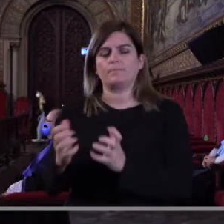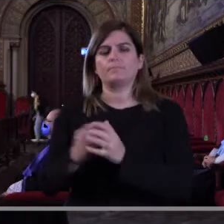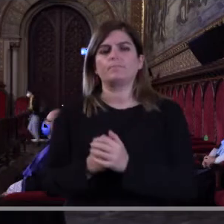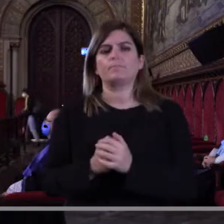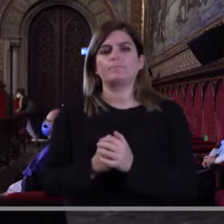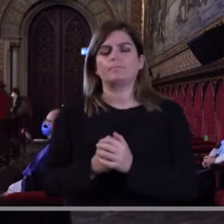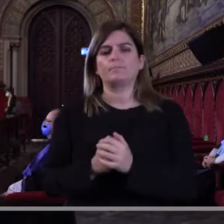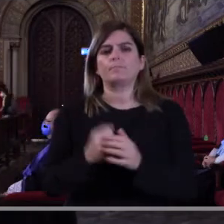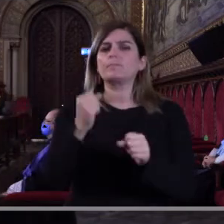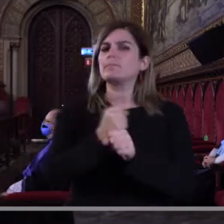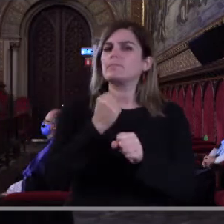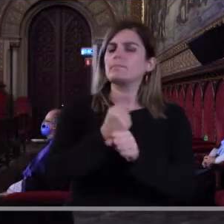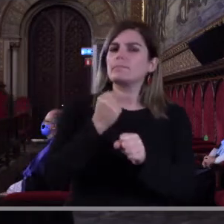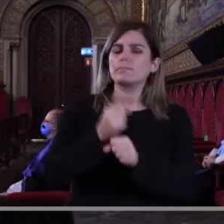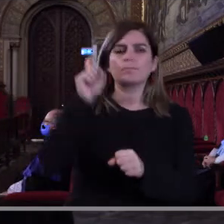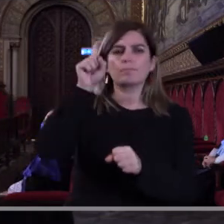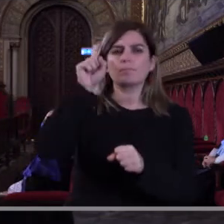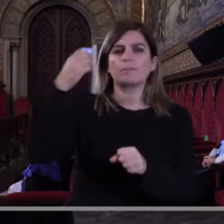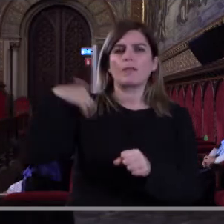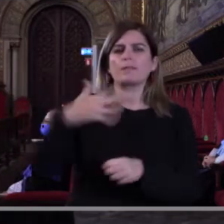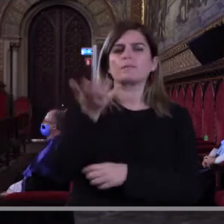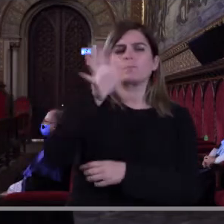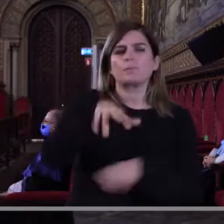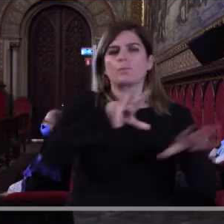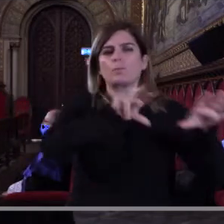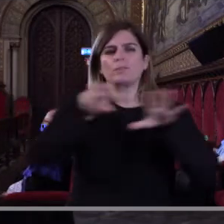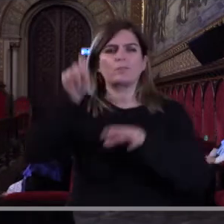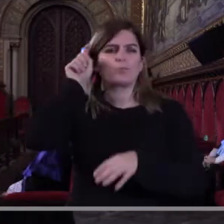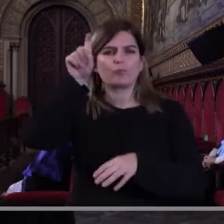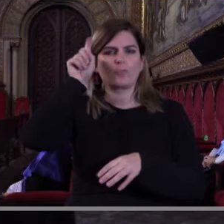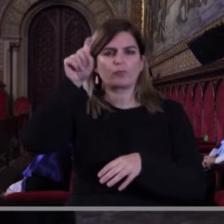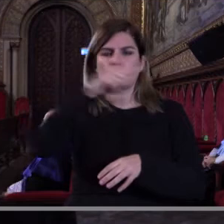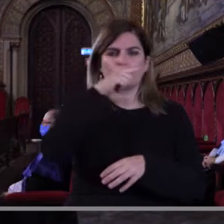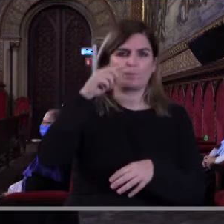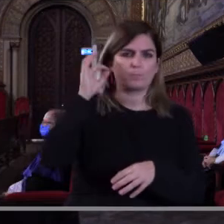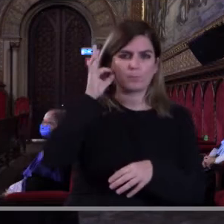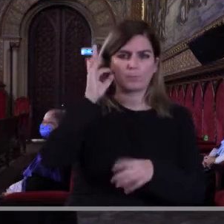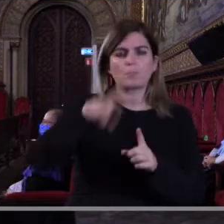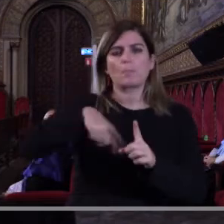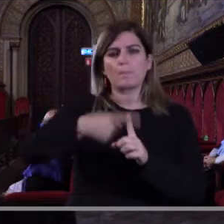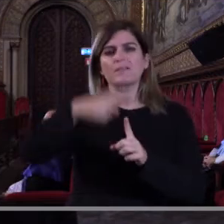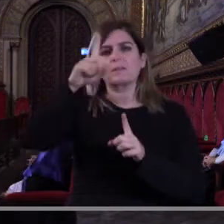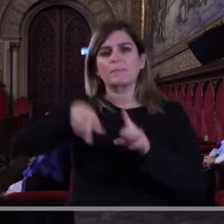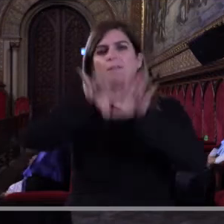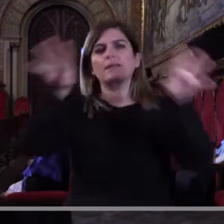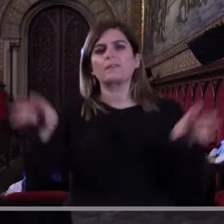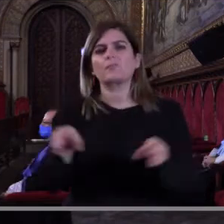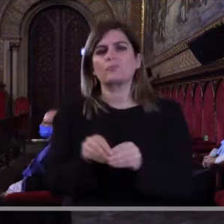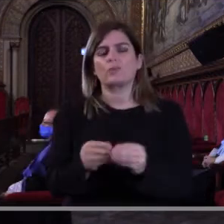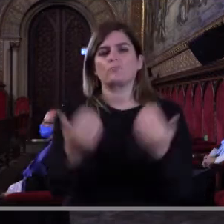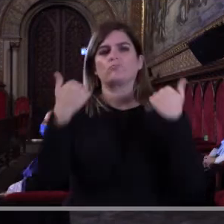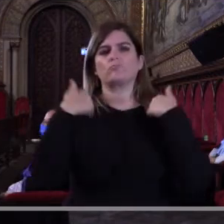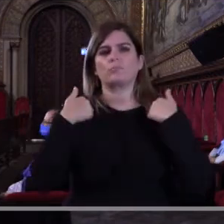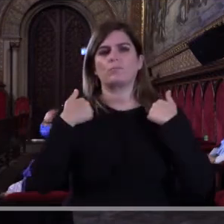l'activitat docent de més de 5.800 professors i professores i dels seus resultats en docència